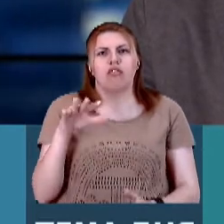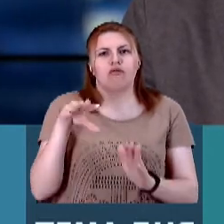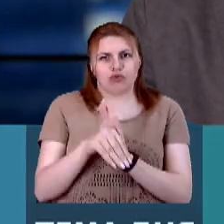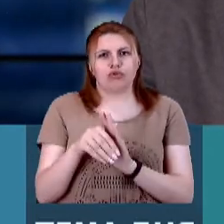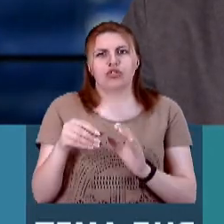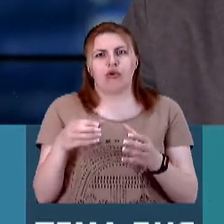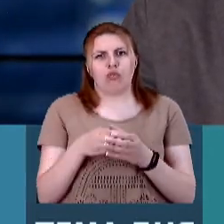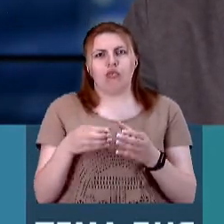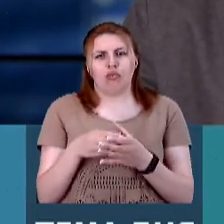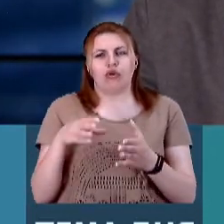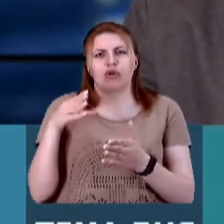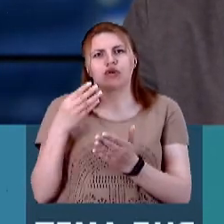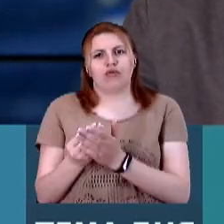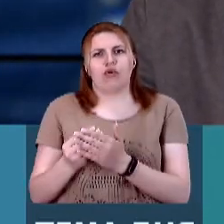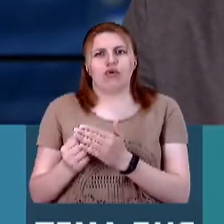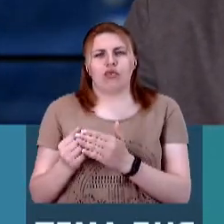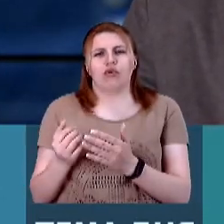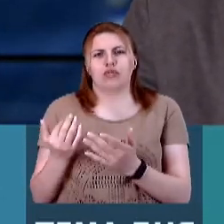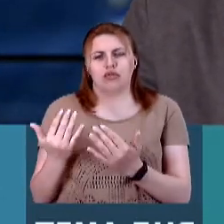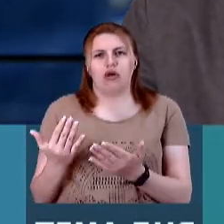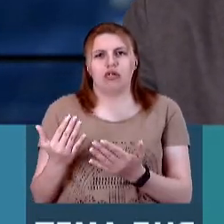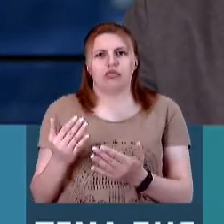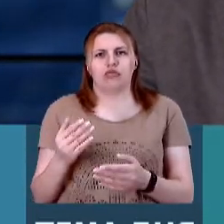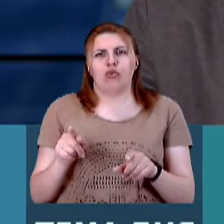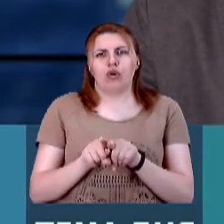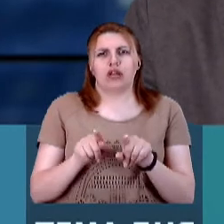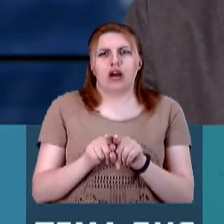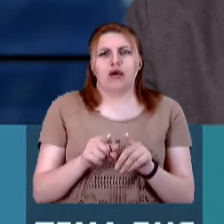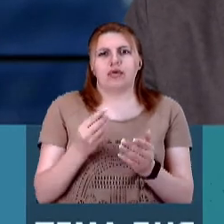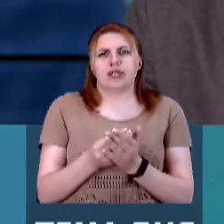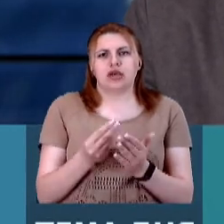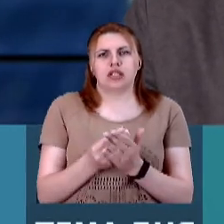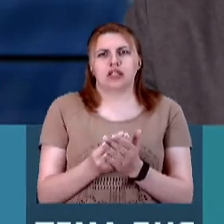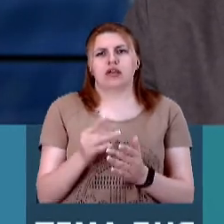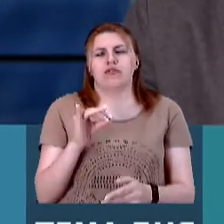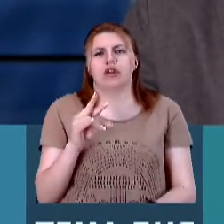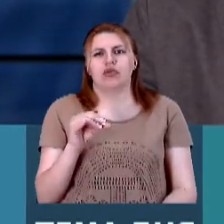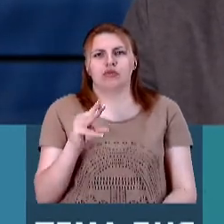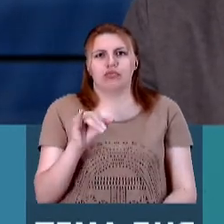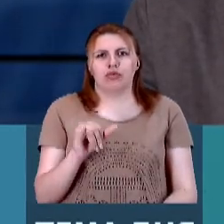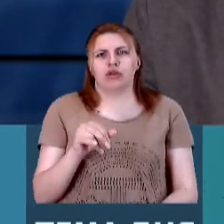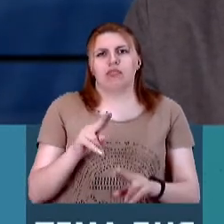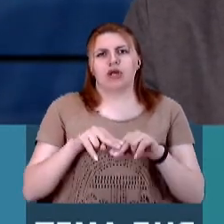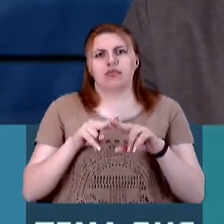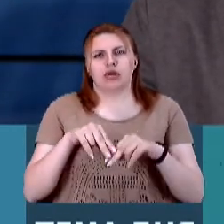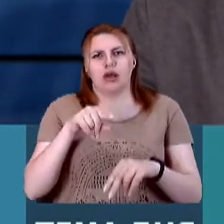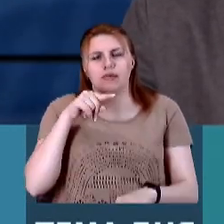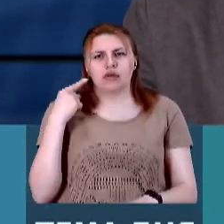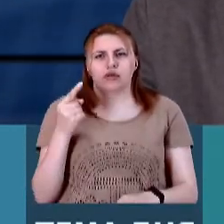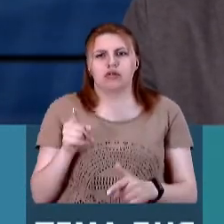Донбасу до свого складу, прикриваючись, наприклад, однаковими цінностями, референдумами, російськими паспортами або чимось ще?